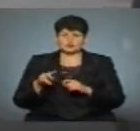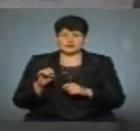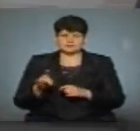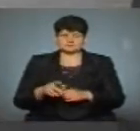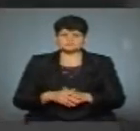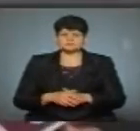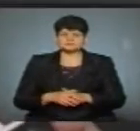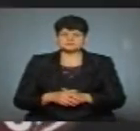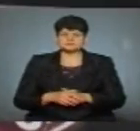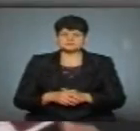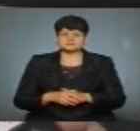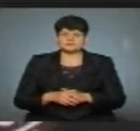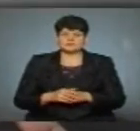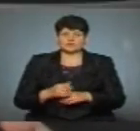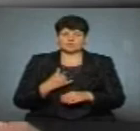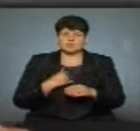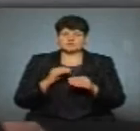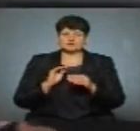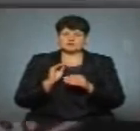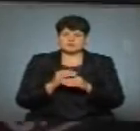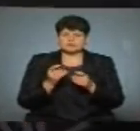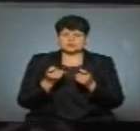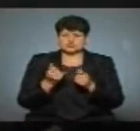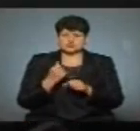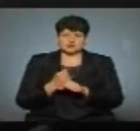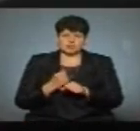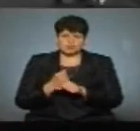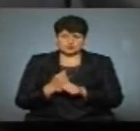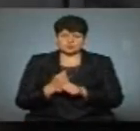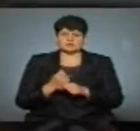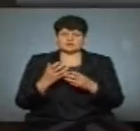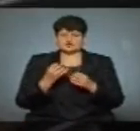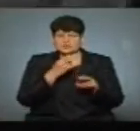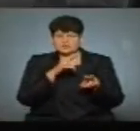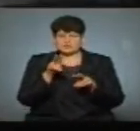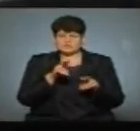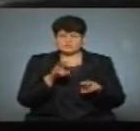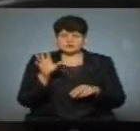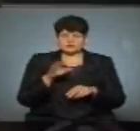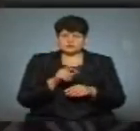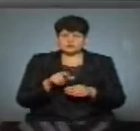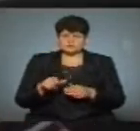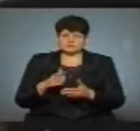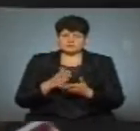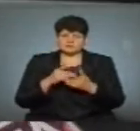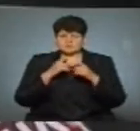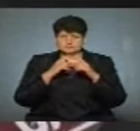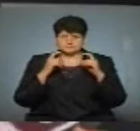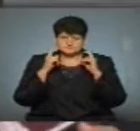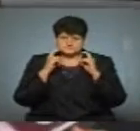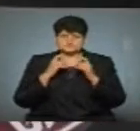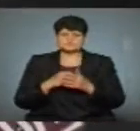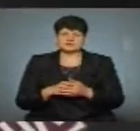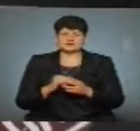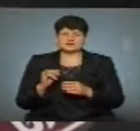Мельник. У нас додалося трішки роботи, бо ще дивимося, щоб всі люди були в наявності маски в них.